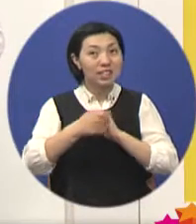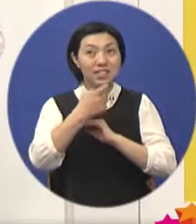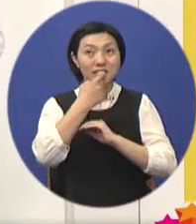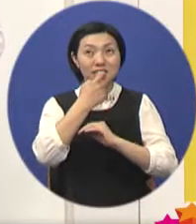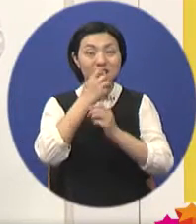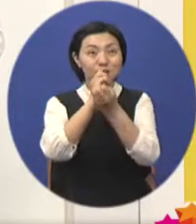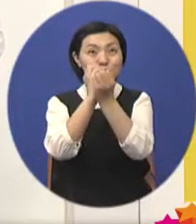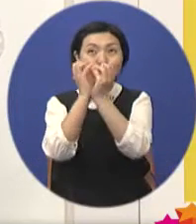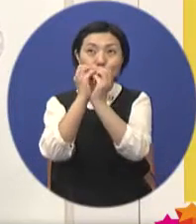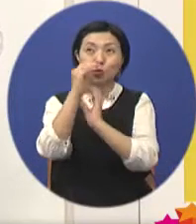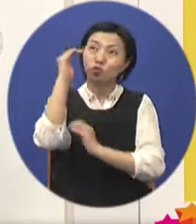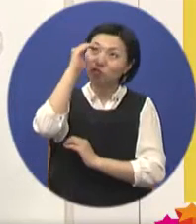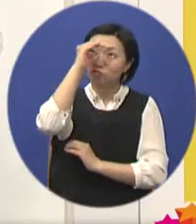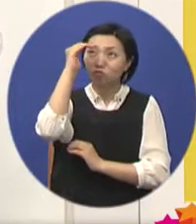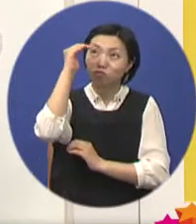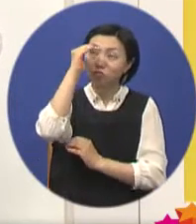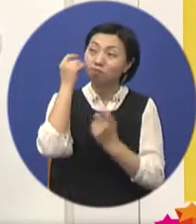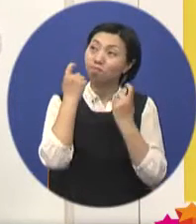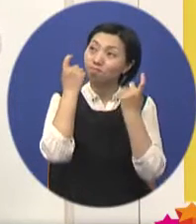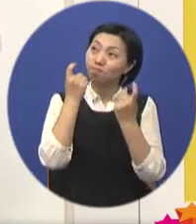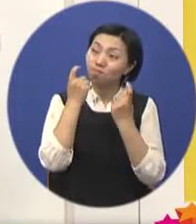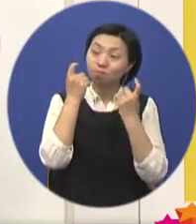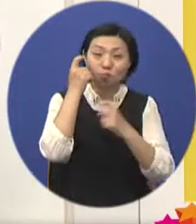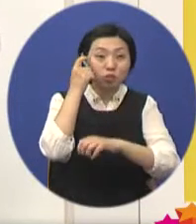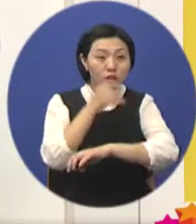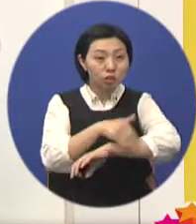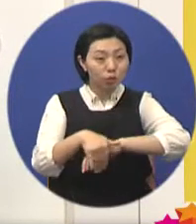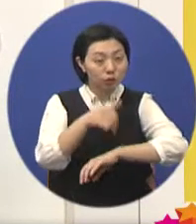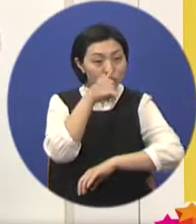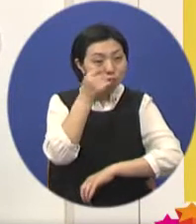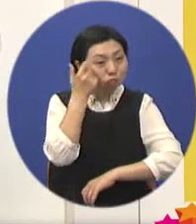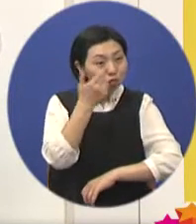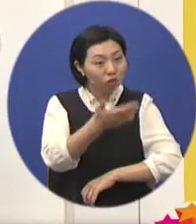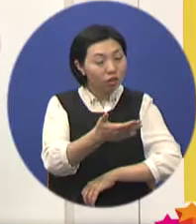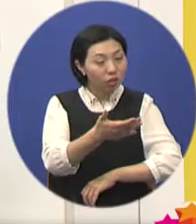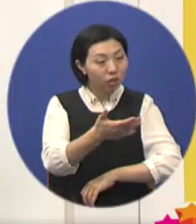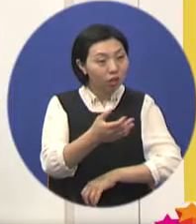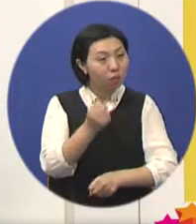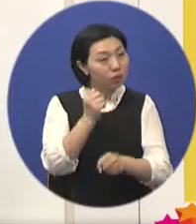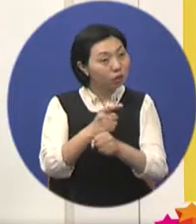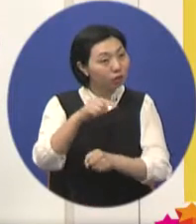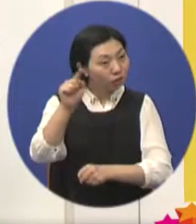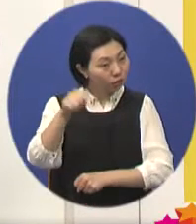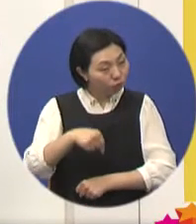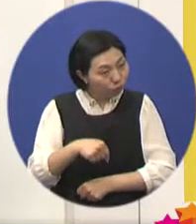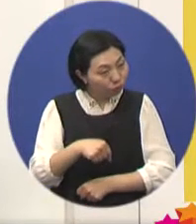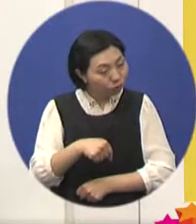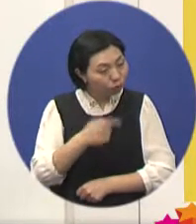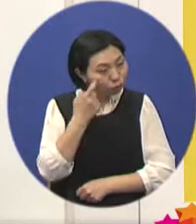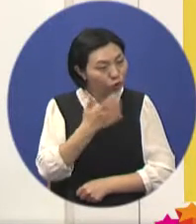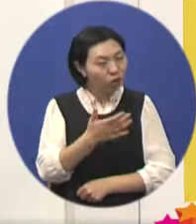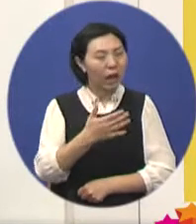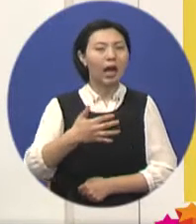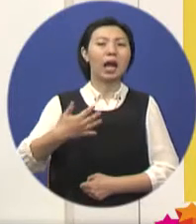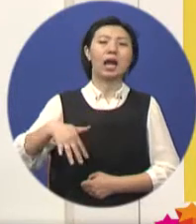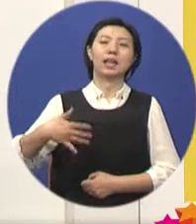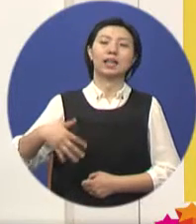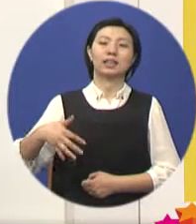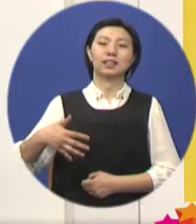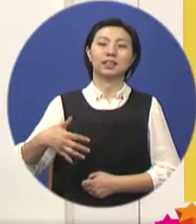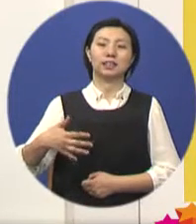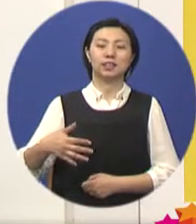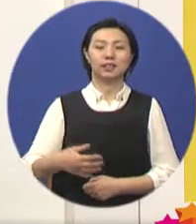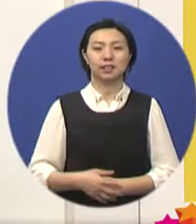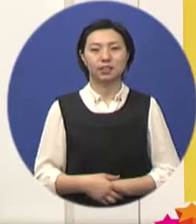벚꽃놀이나 이렇게 봄놀이를 가실 예정이신가요? 봄꽃놀이 혹시 다녀오셨는지요? 아직 안 갔다 왔어요.